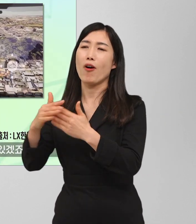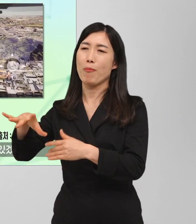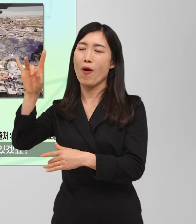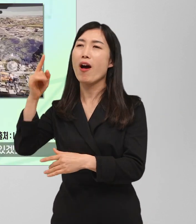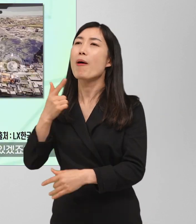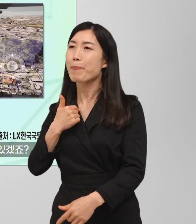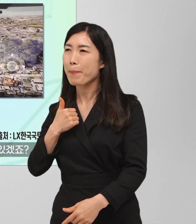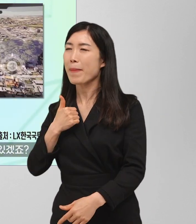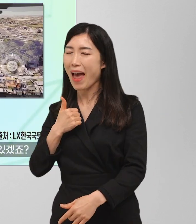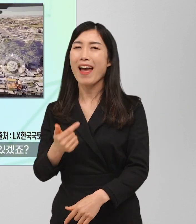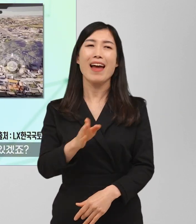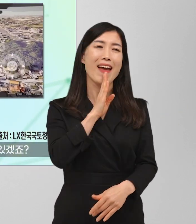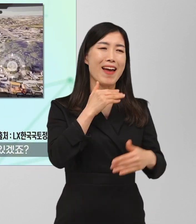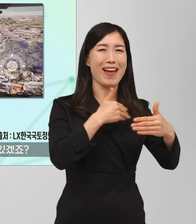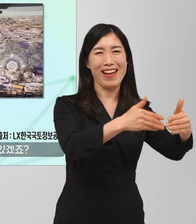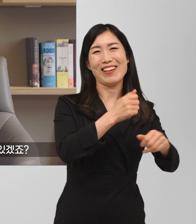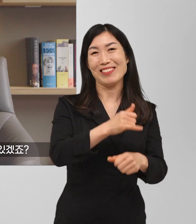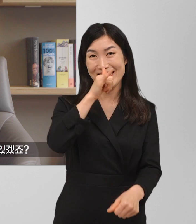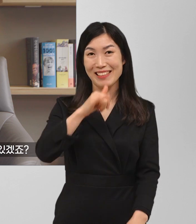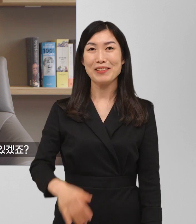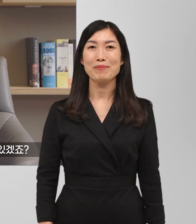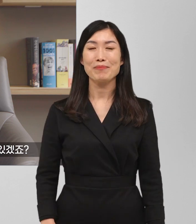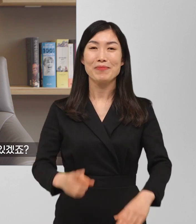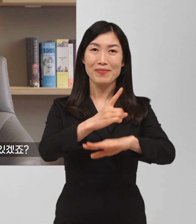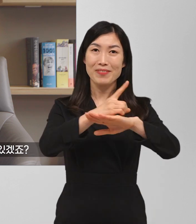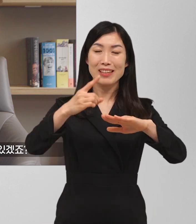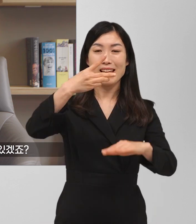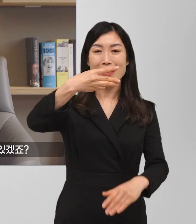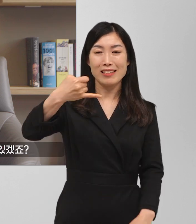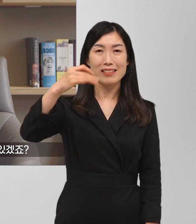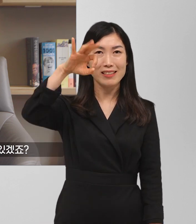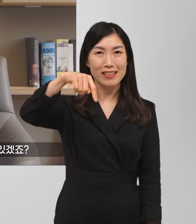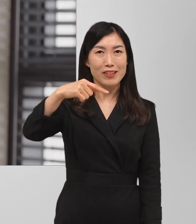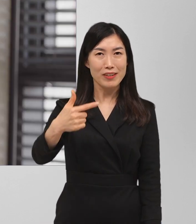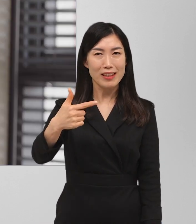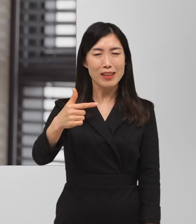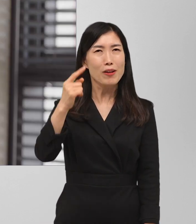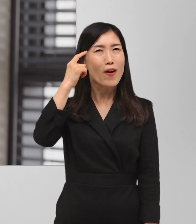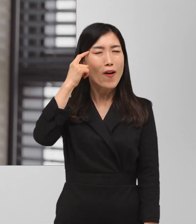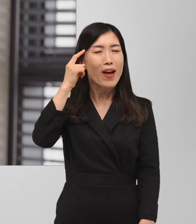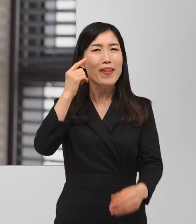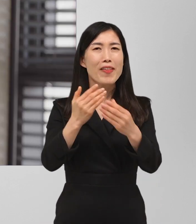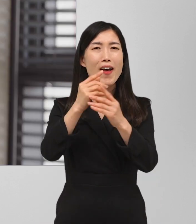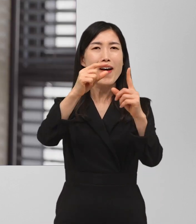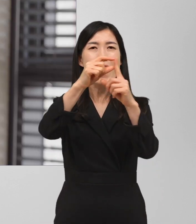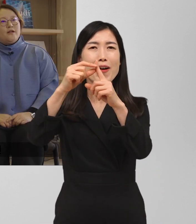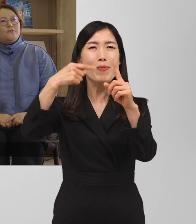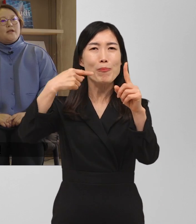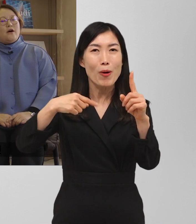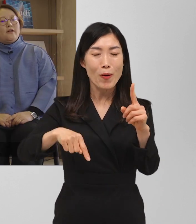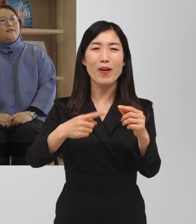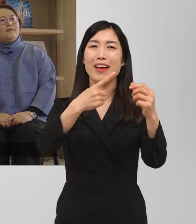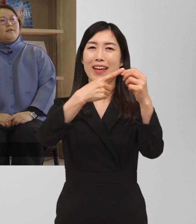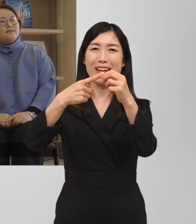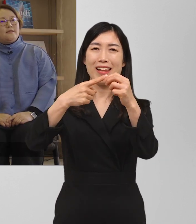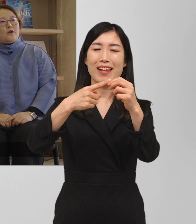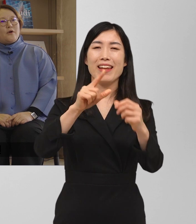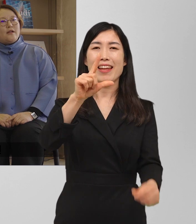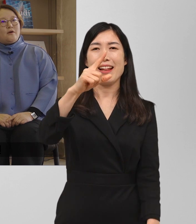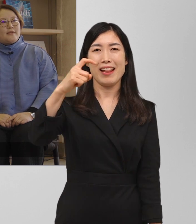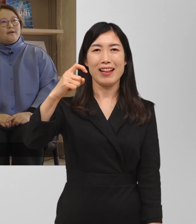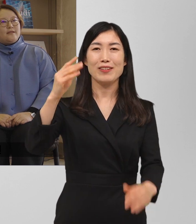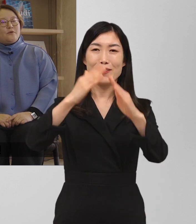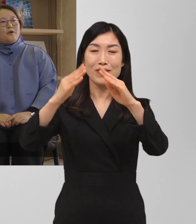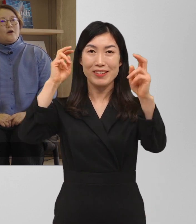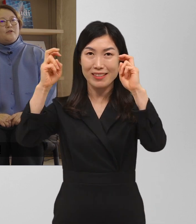우리의 일상의 경험을 그대로 가상의 공간에서도 체험할 수 있겠죠? 자, 디지털 트윈 하면 우리가 어떤